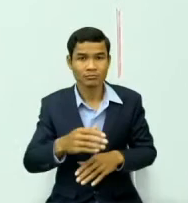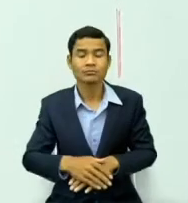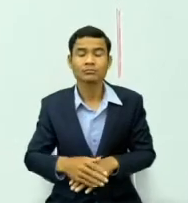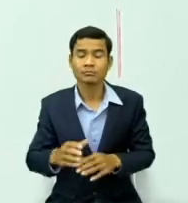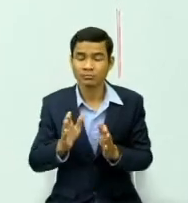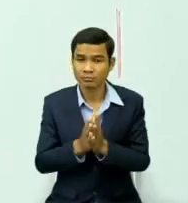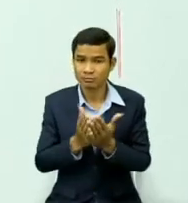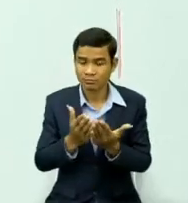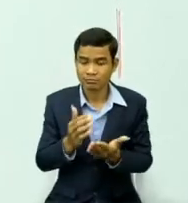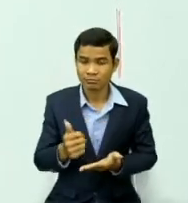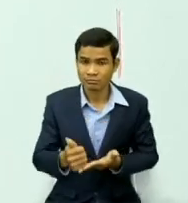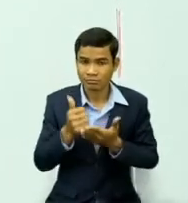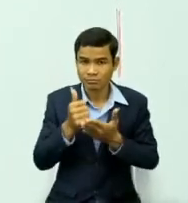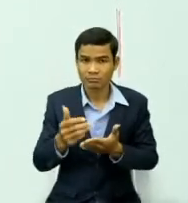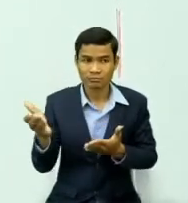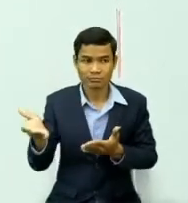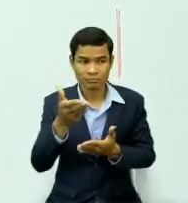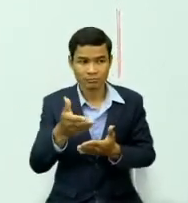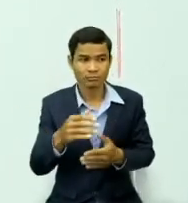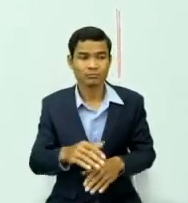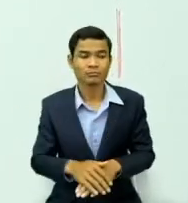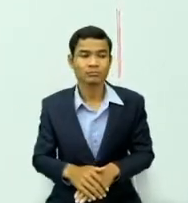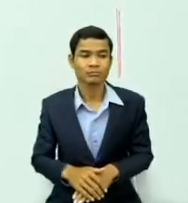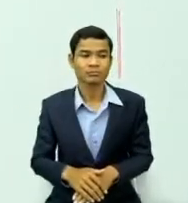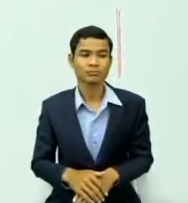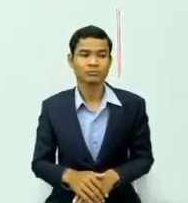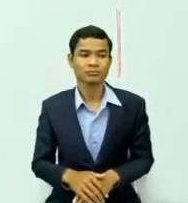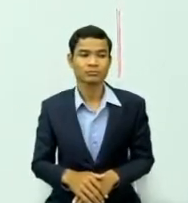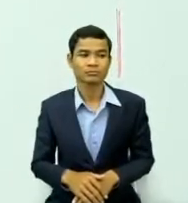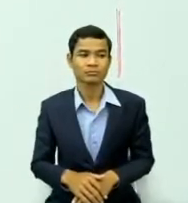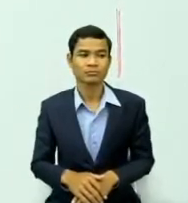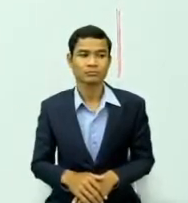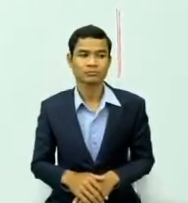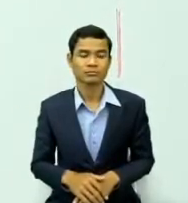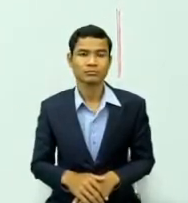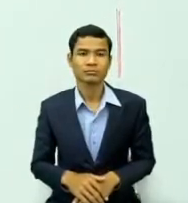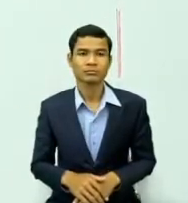nè. Chốc xịp hơi chùm nuôi được bỏ con láng. Chà,